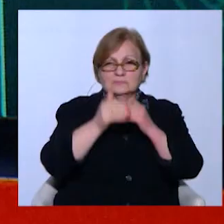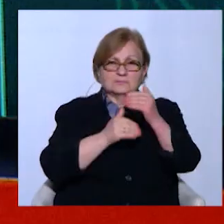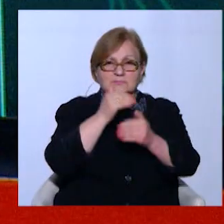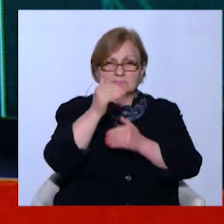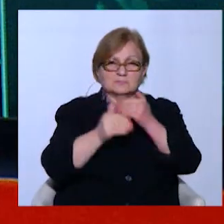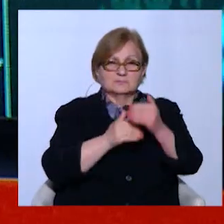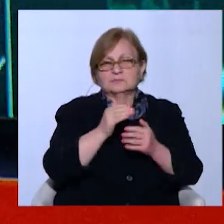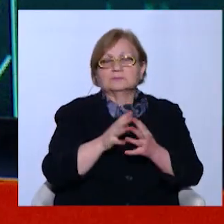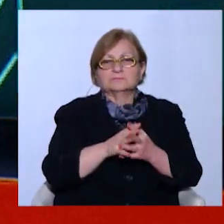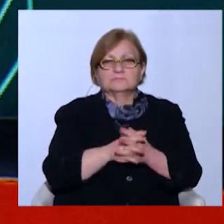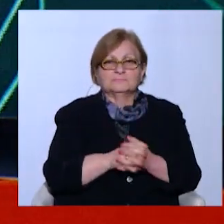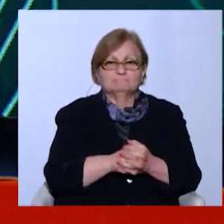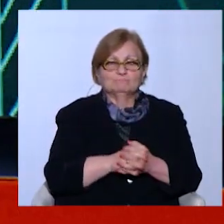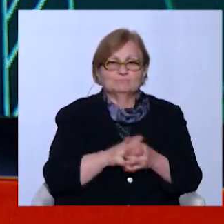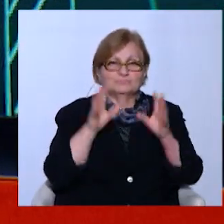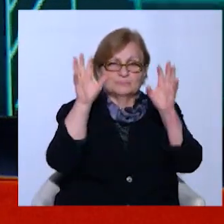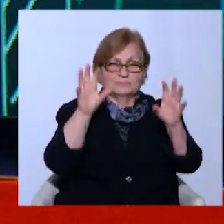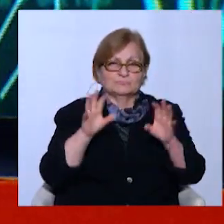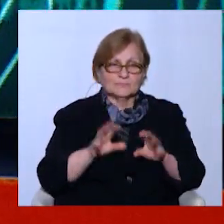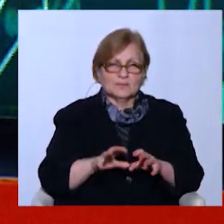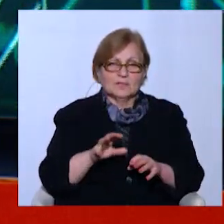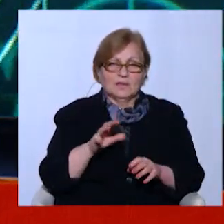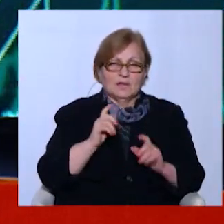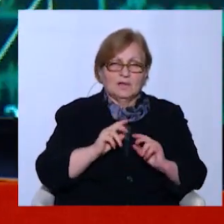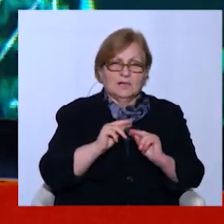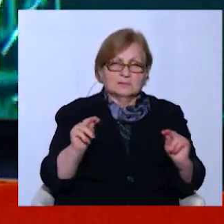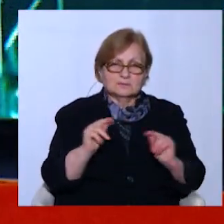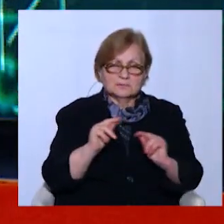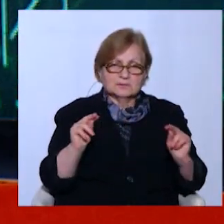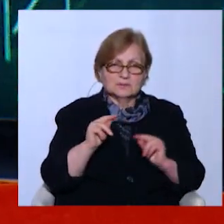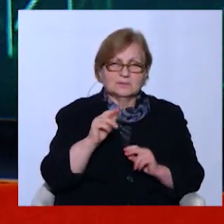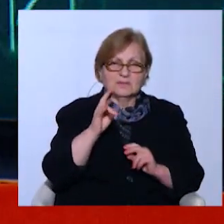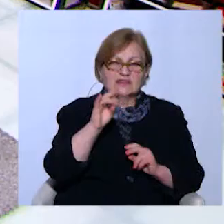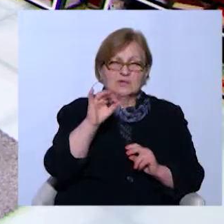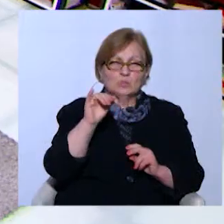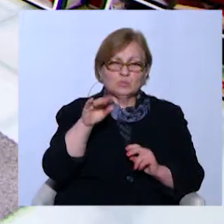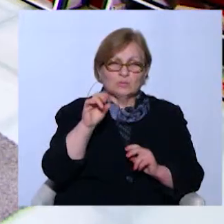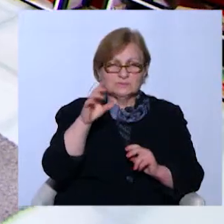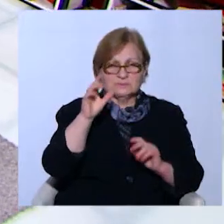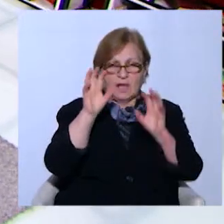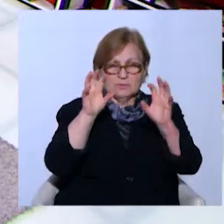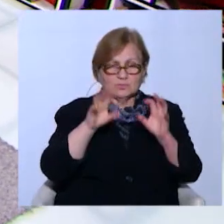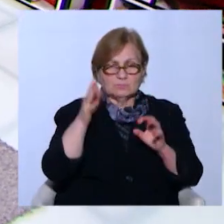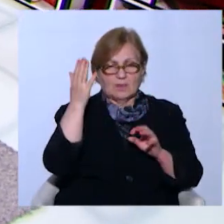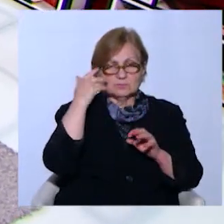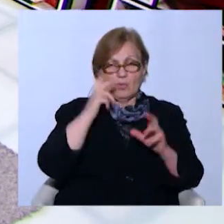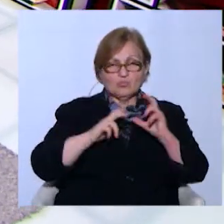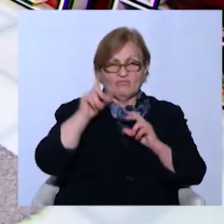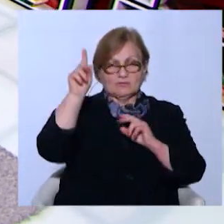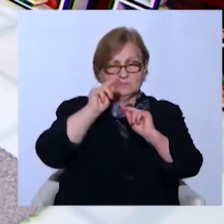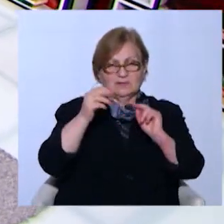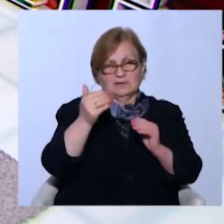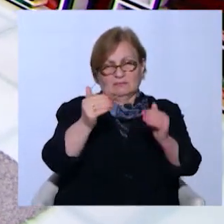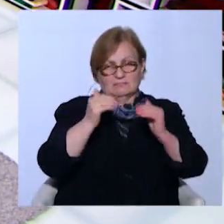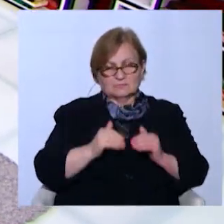ნიუტონის კანონები ადრე აქვს უნივერსიტეტში ისწავლებოდა, ახლა უკვე სკოლის ასაკშიც ისწავლება. ანუ ეს არის ამოცანა,